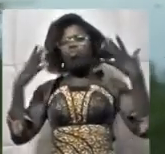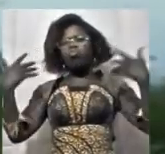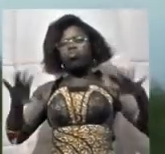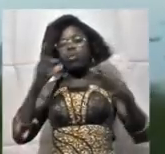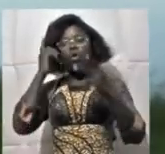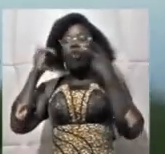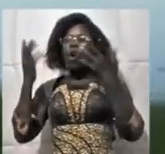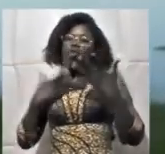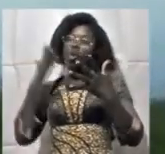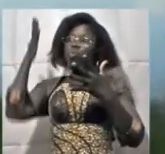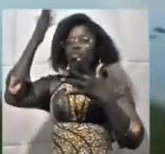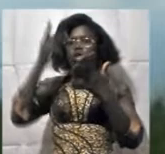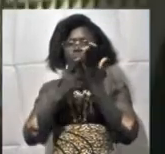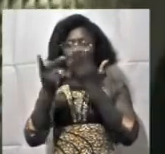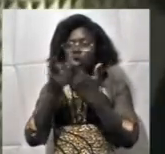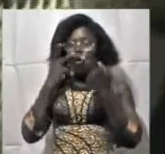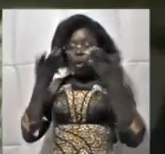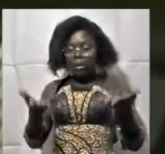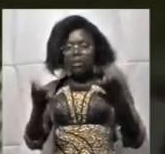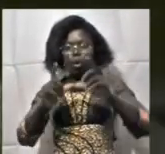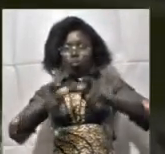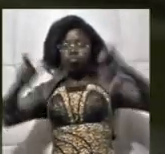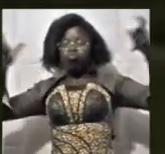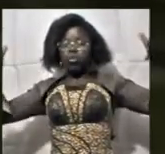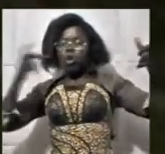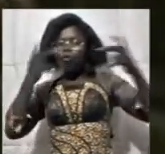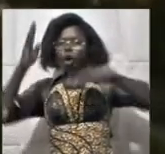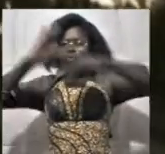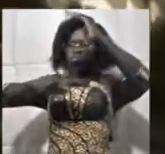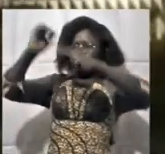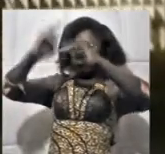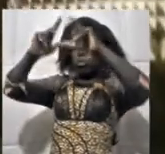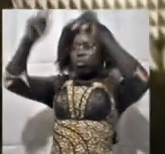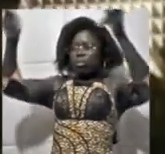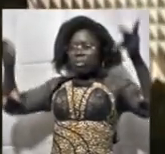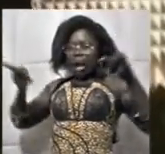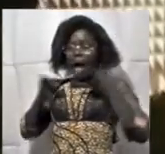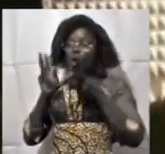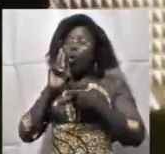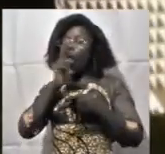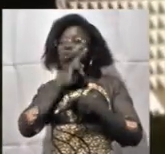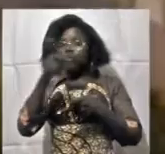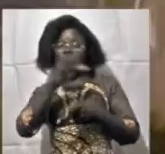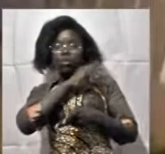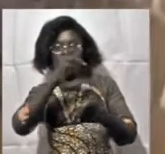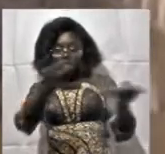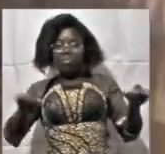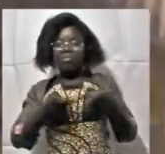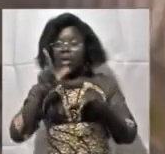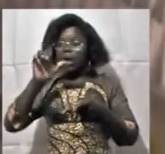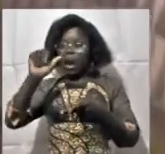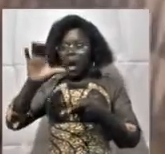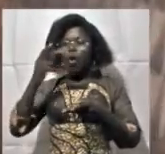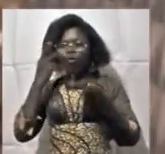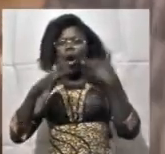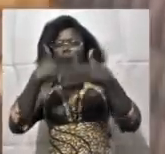la ville aux 7 collines, 5 nouvelles étoiles s'apprêtent à scintiller. Les 5 étoiles du plus grand projet immobilier que la sous-région ait connu.